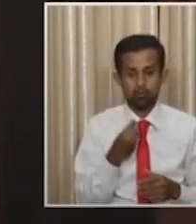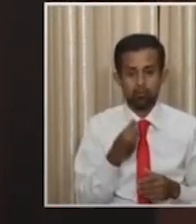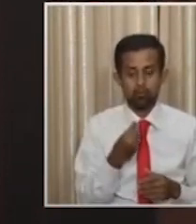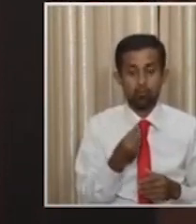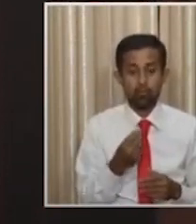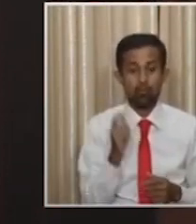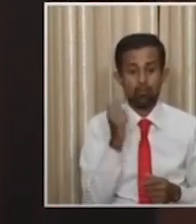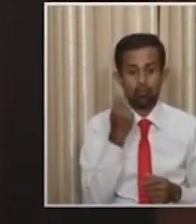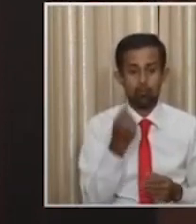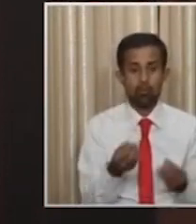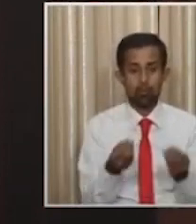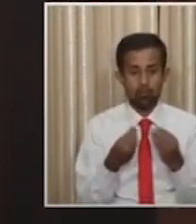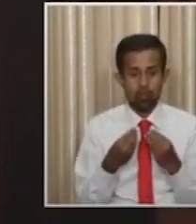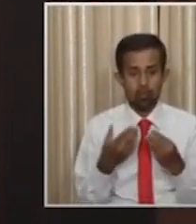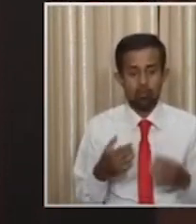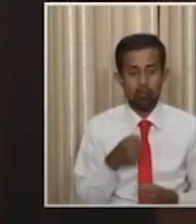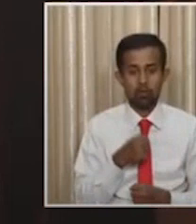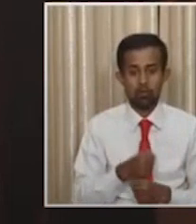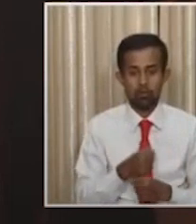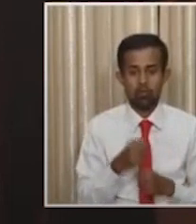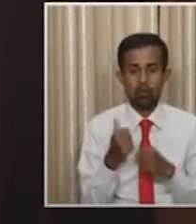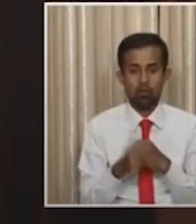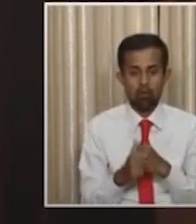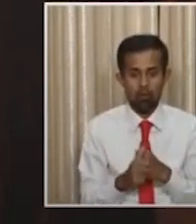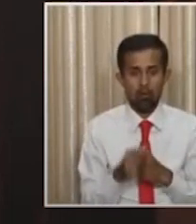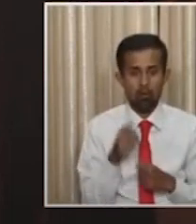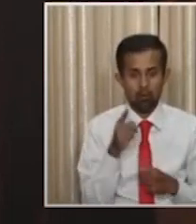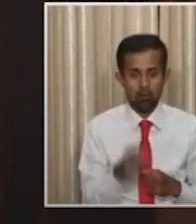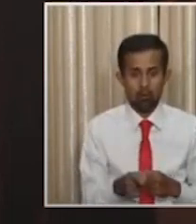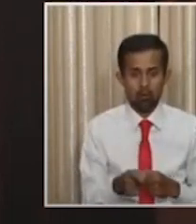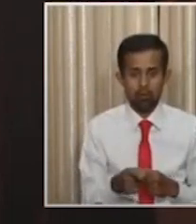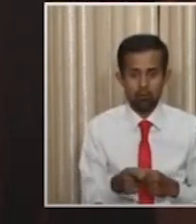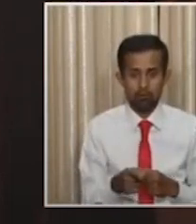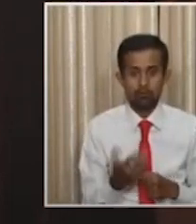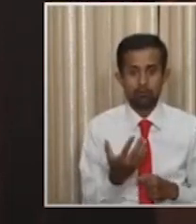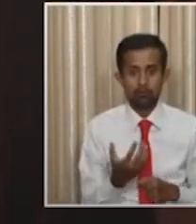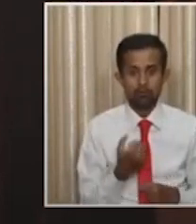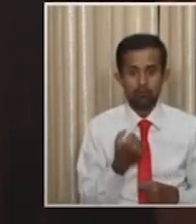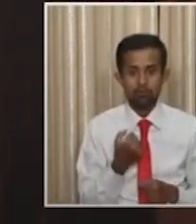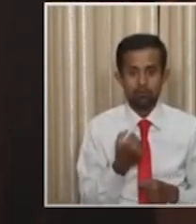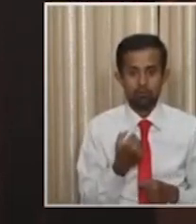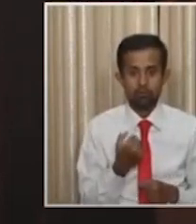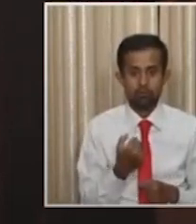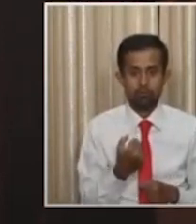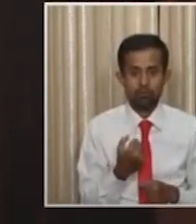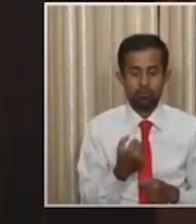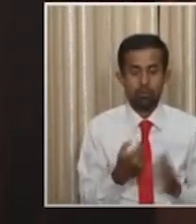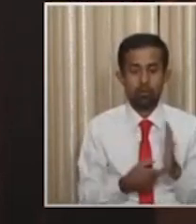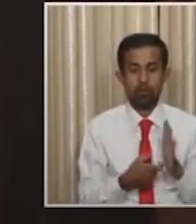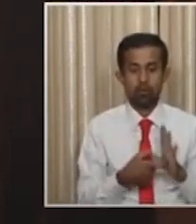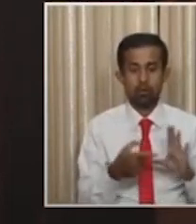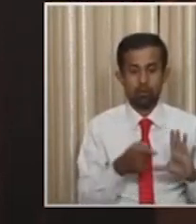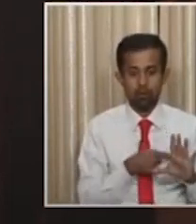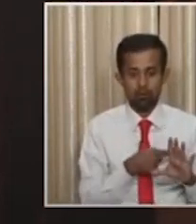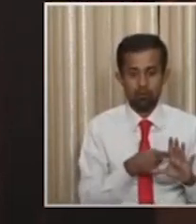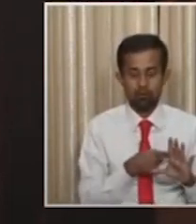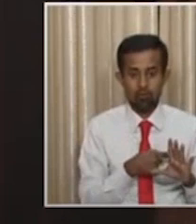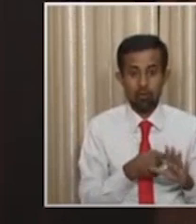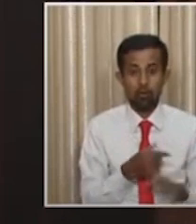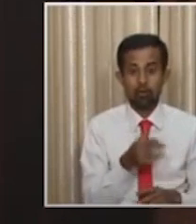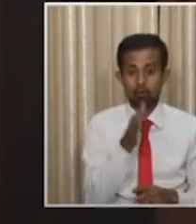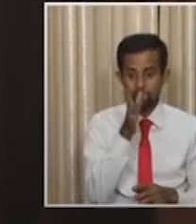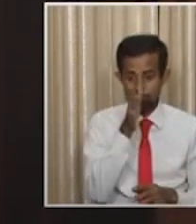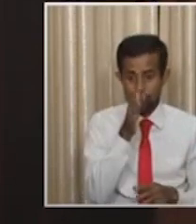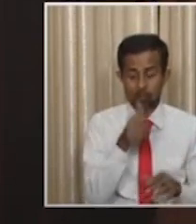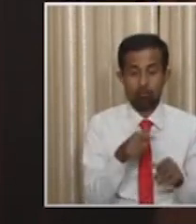கொள்வதற்காக எடுக்கப்படுகிற முயற்சியும் கூட ஒரு ஊழல் என்பதை நீங்கள் முதலீட்டு கொண்டாக வேண்டும். 2015